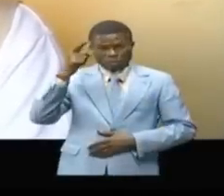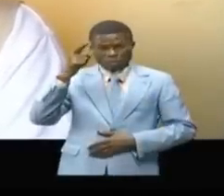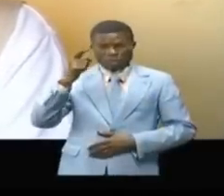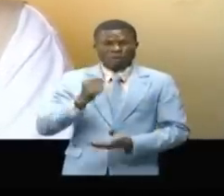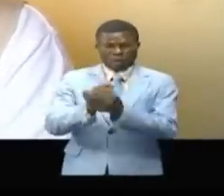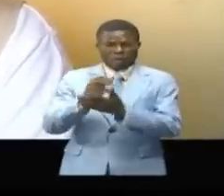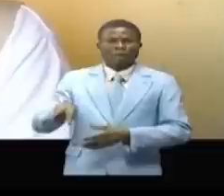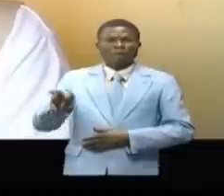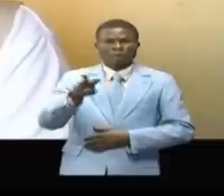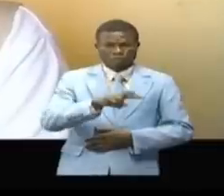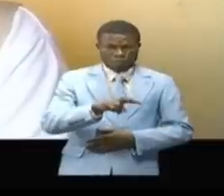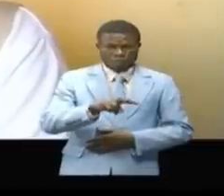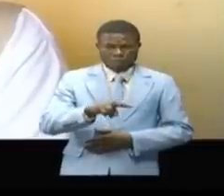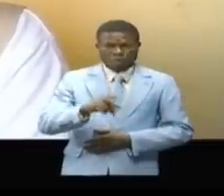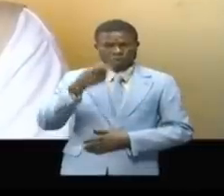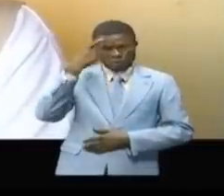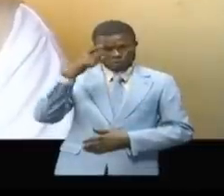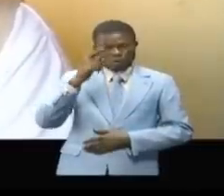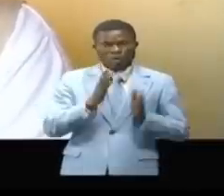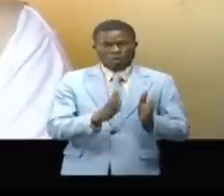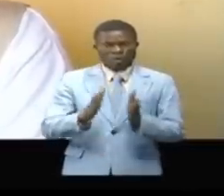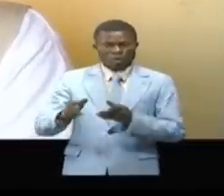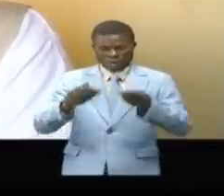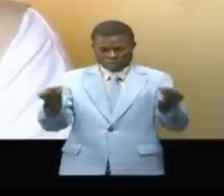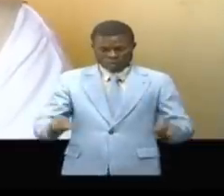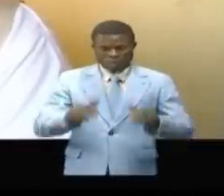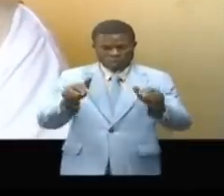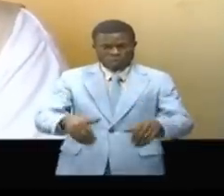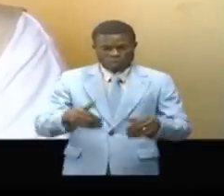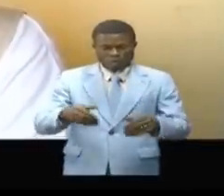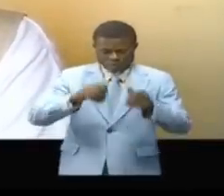aider à préparer vos champs, à